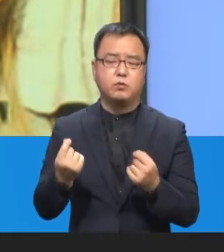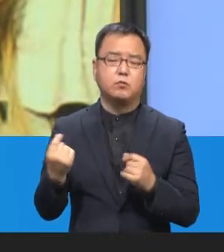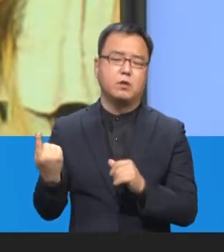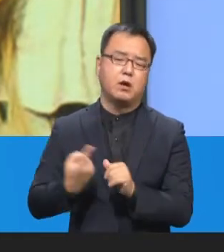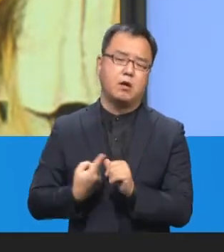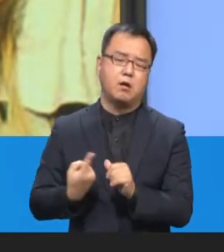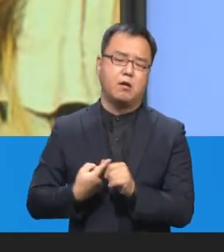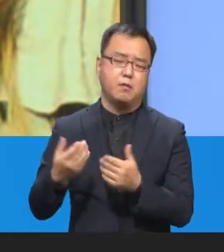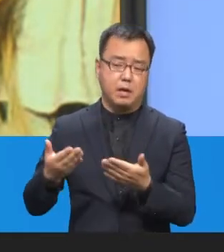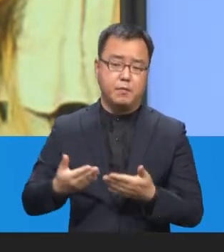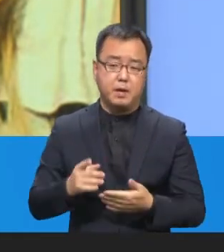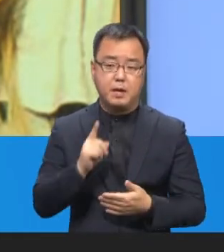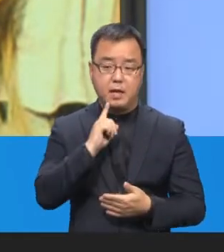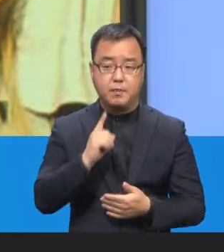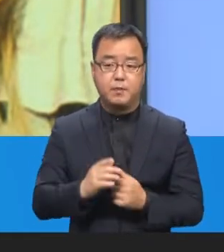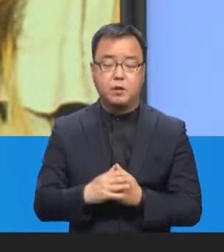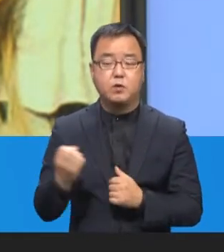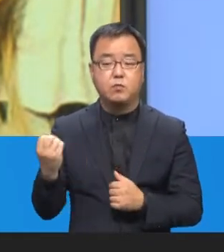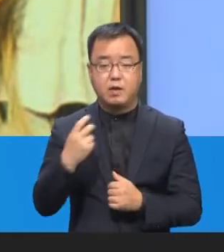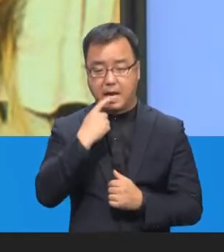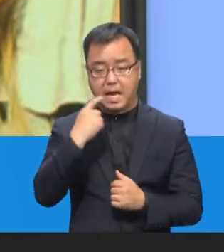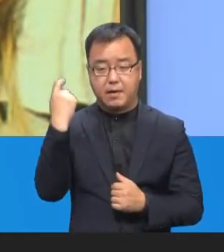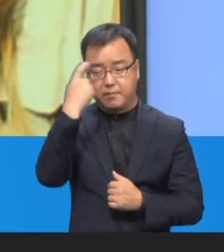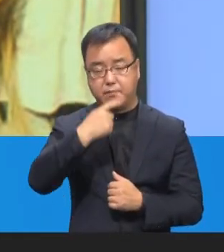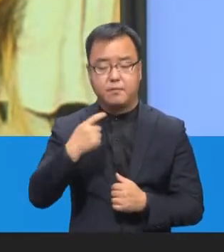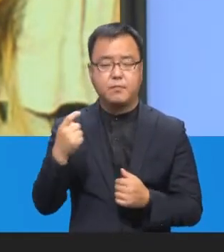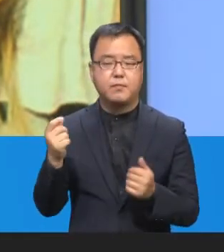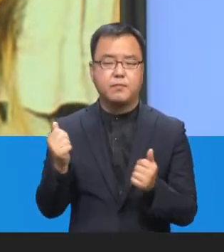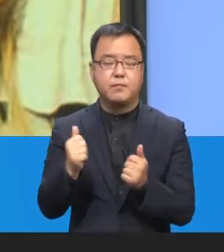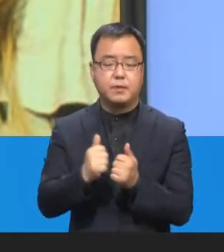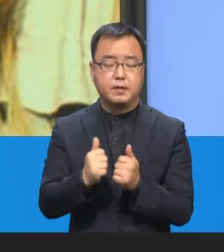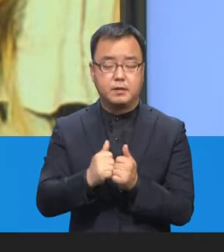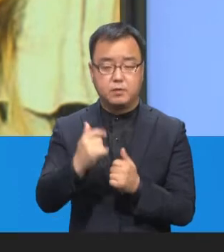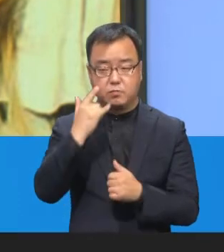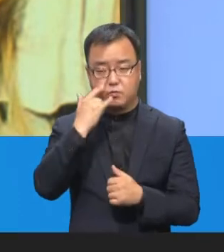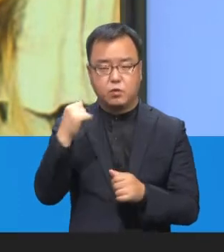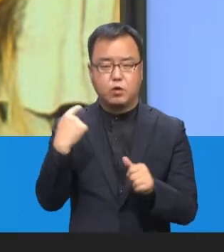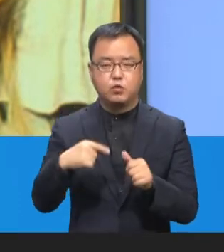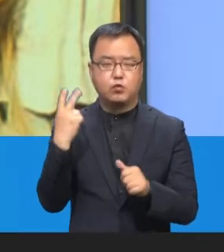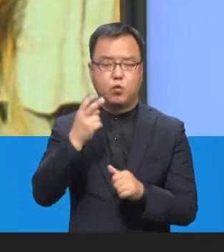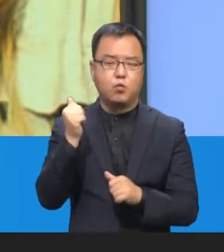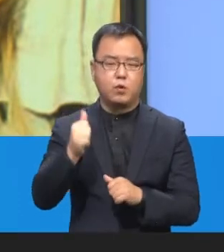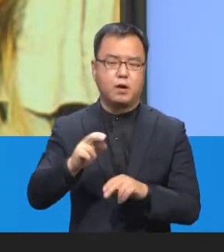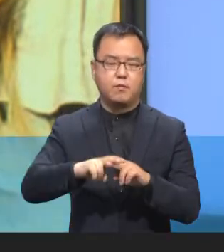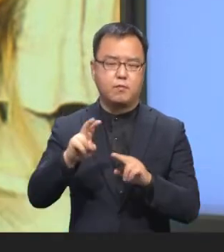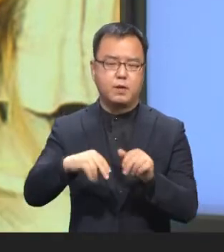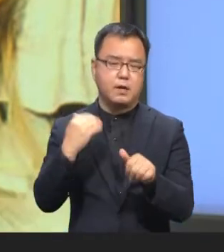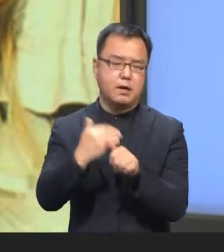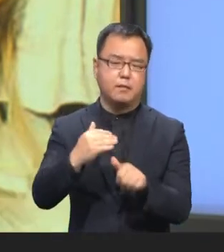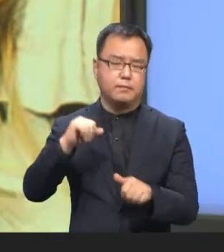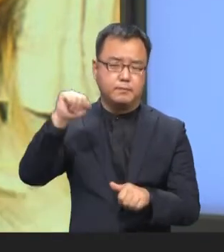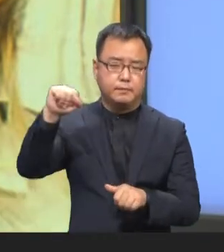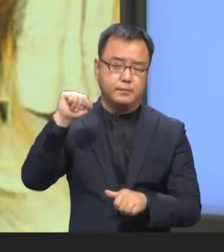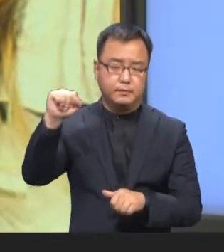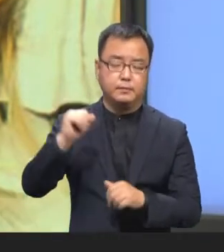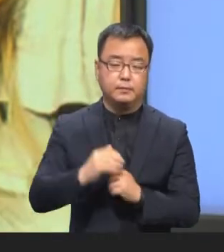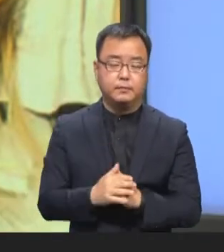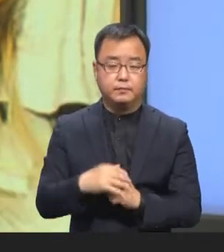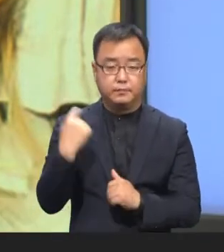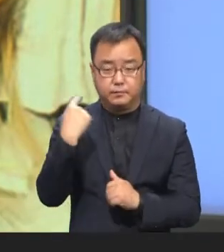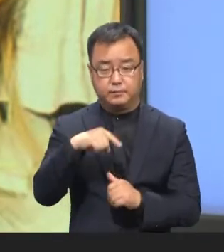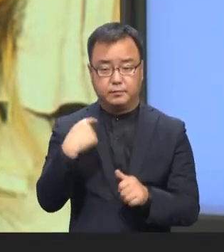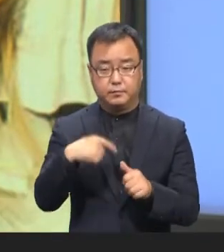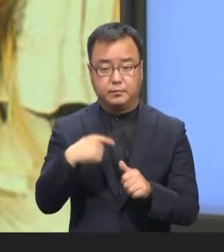호소했습니다 또 백인 학생의 부모들도 브라 브랜드 교육감을 해고와 라며 시위에 나서기도 했습니다 이브라 브랜드 교육감의